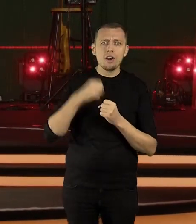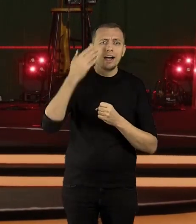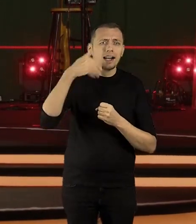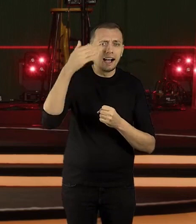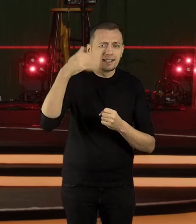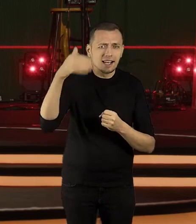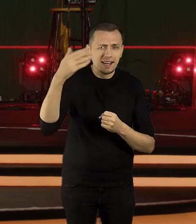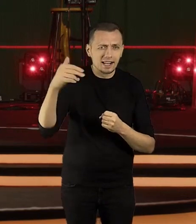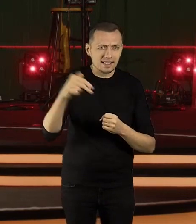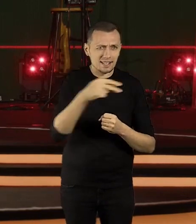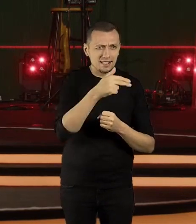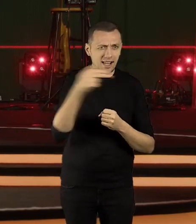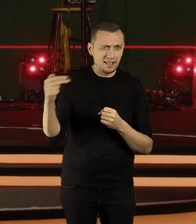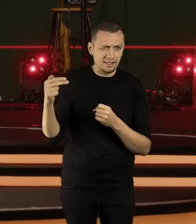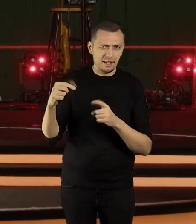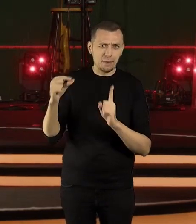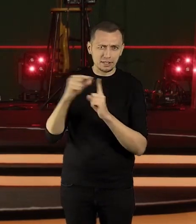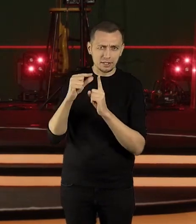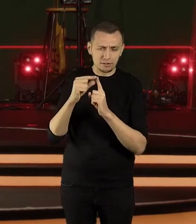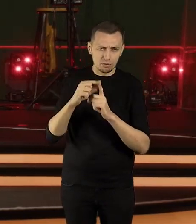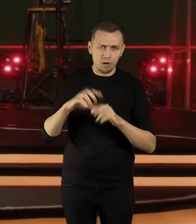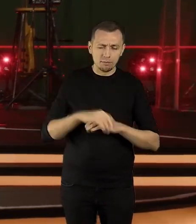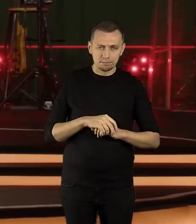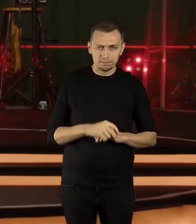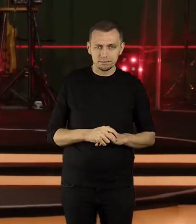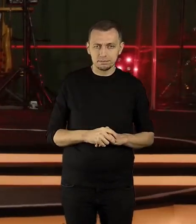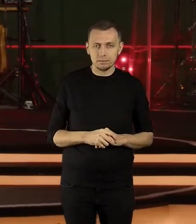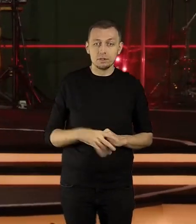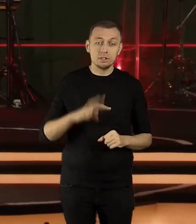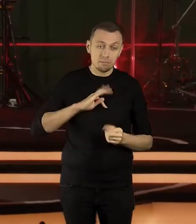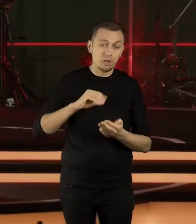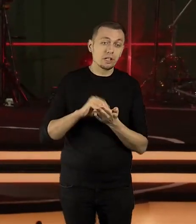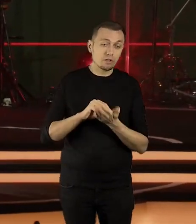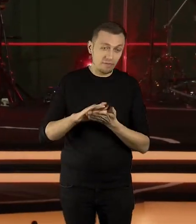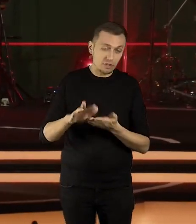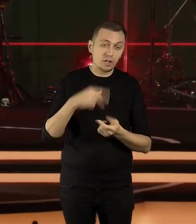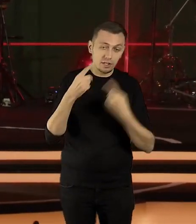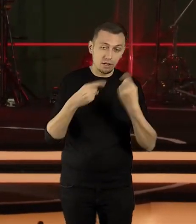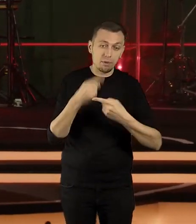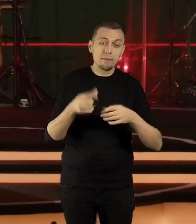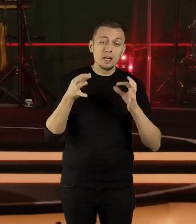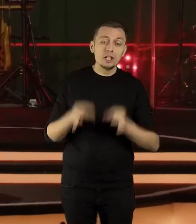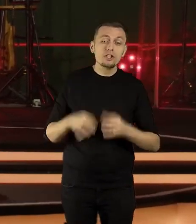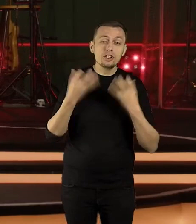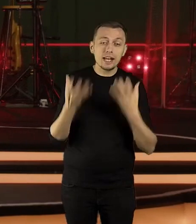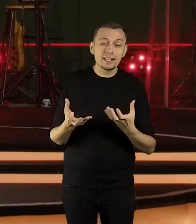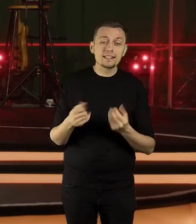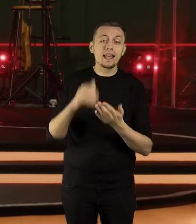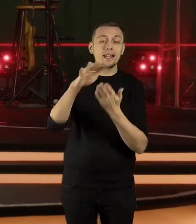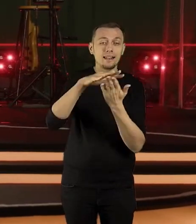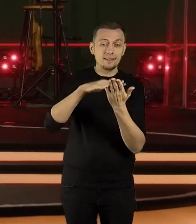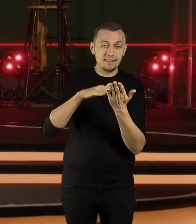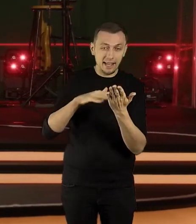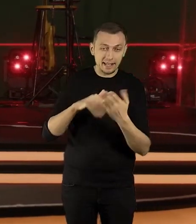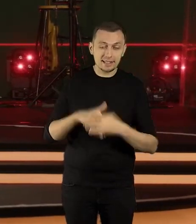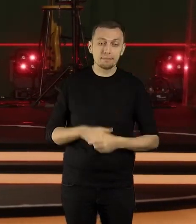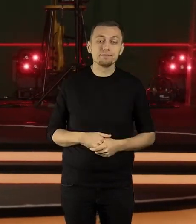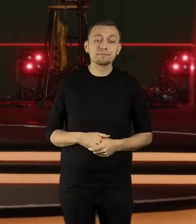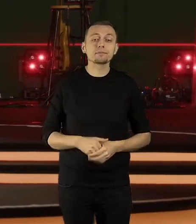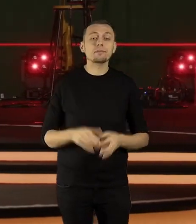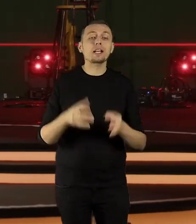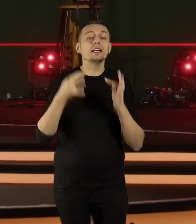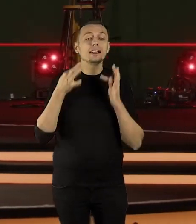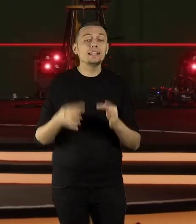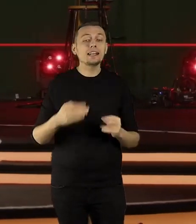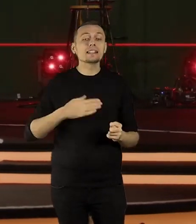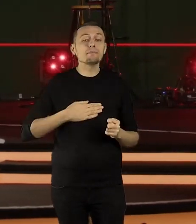na skutek tego słowa. I dzisiaj z wami chciałbym się podzielić tym właśnie tekstem w ramach serii kazań